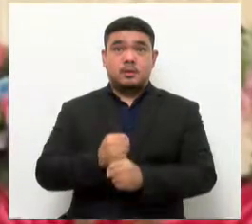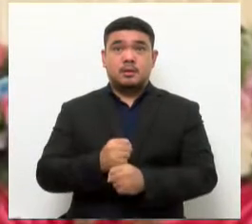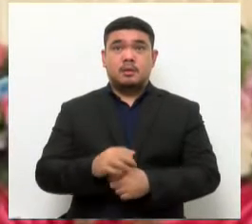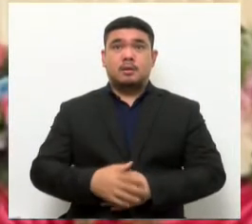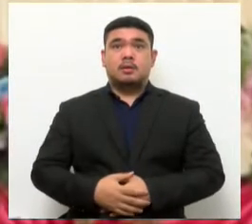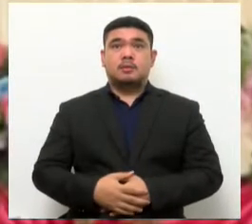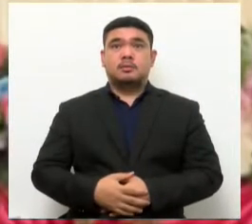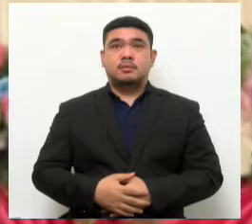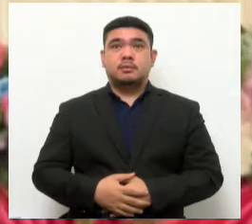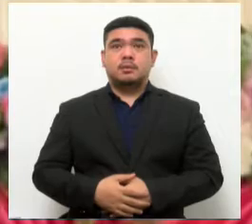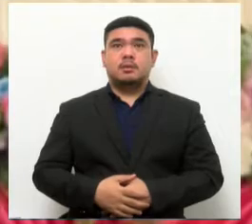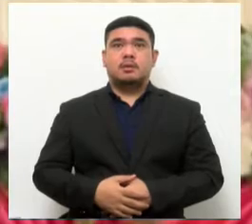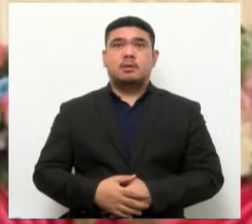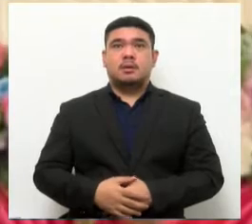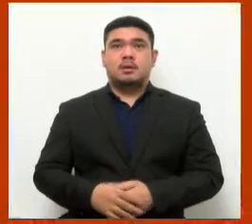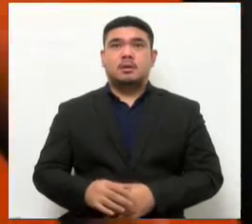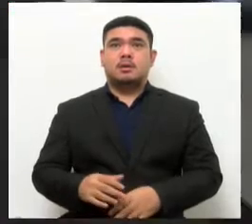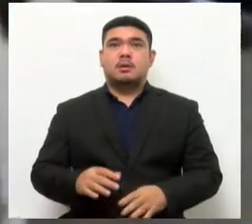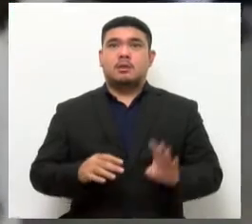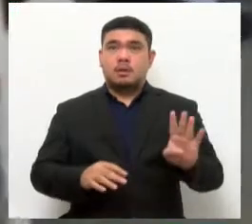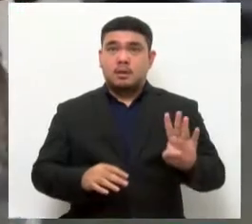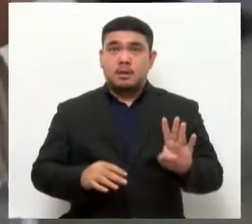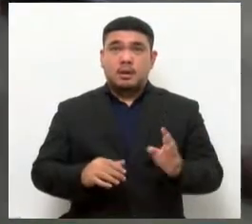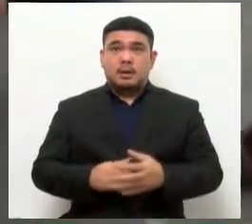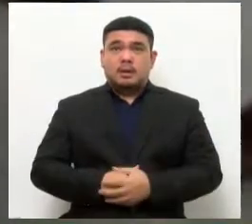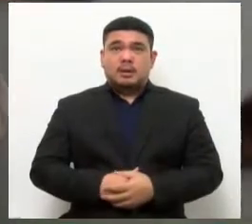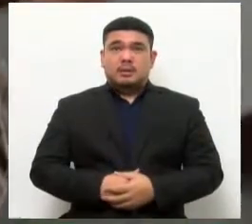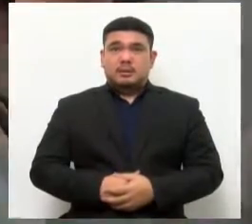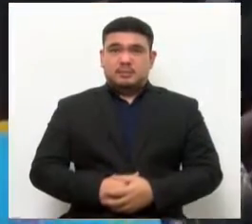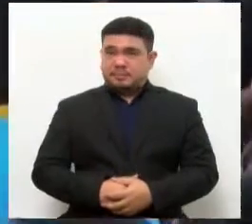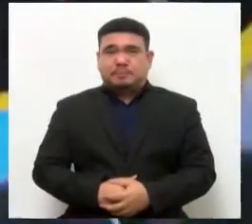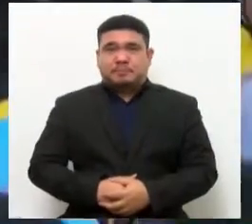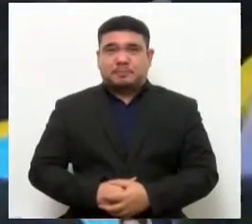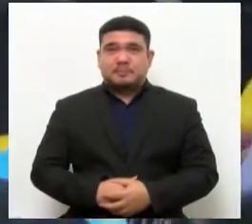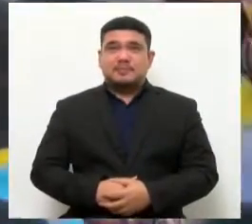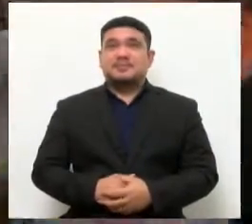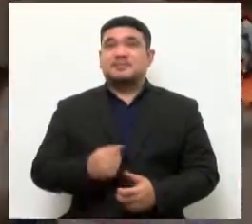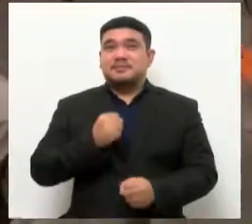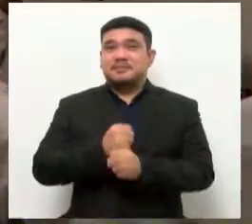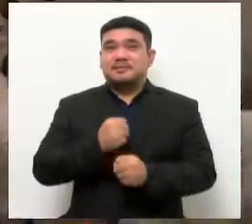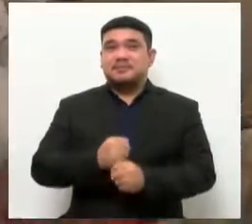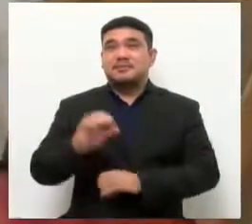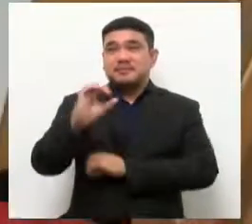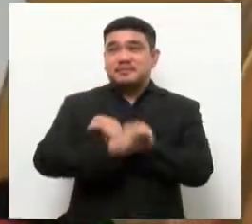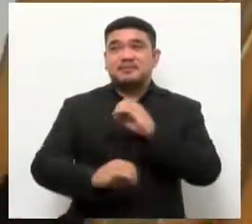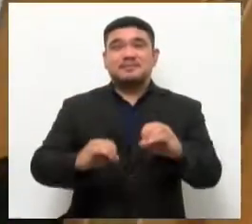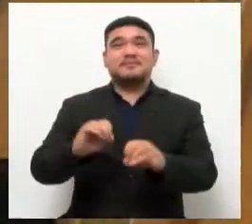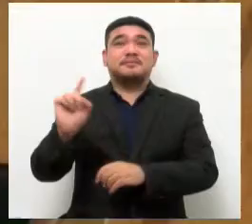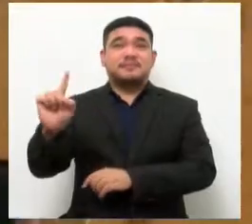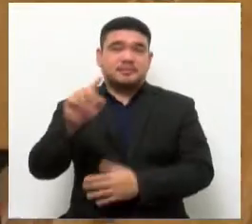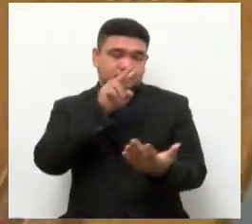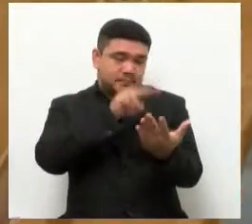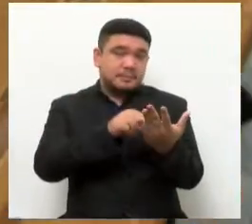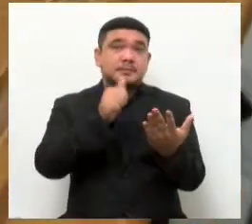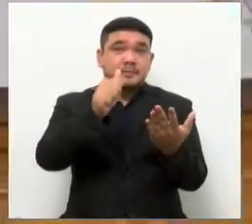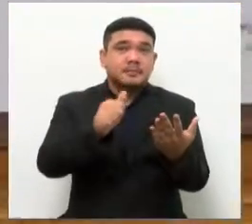ที่ทรงพลัง 4. 4จุดเน้นจุดเน้นด้านนักเรียนมีความปลอดภัยในทุกมิติอ่านออกเขียน